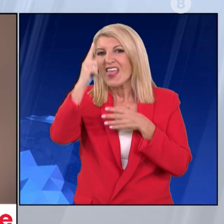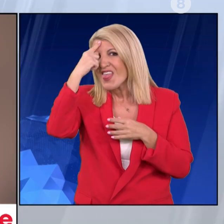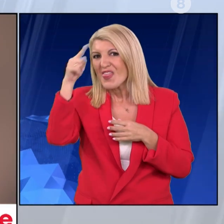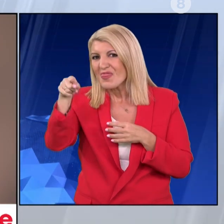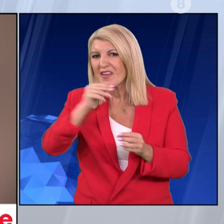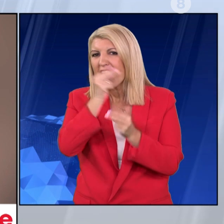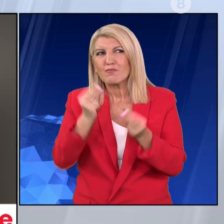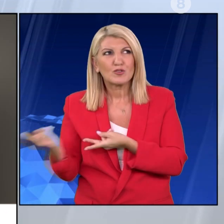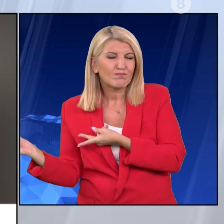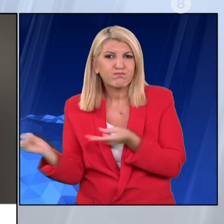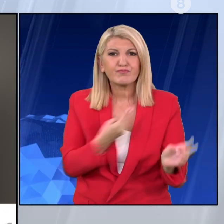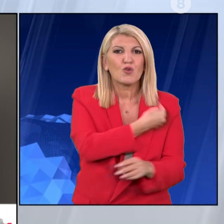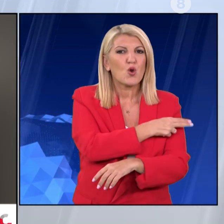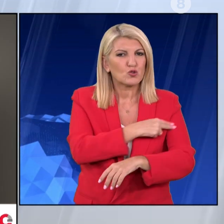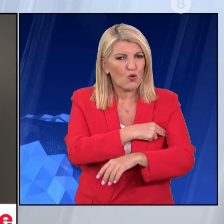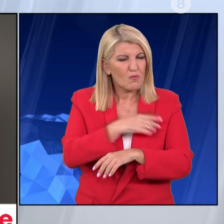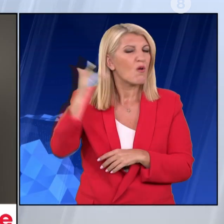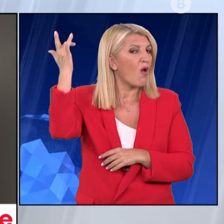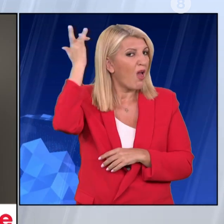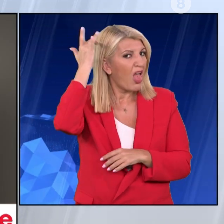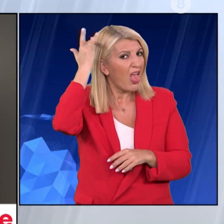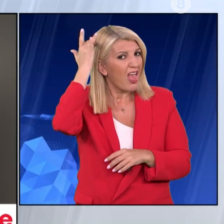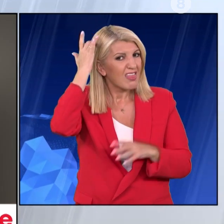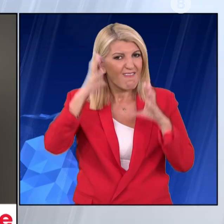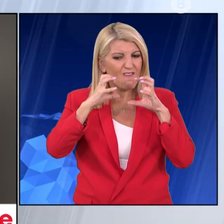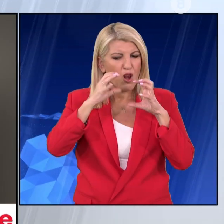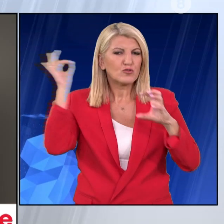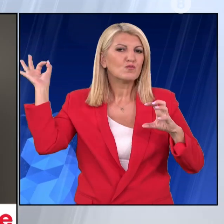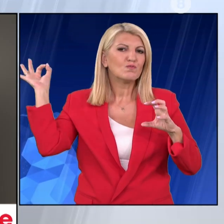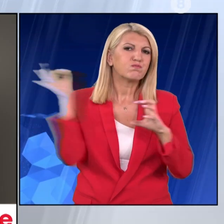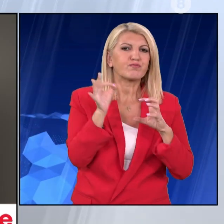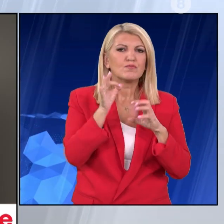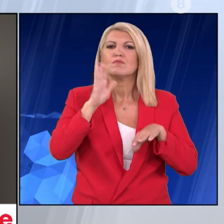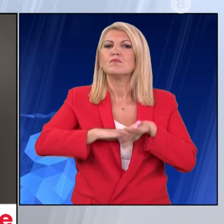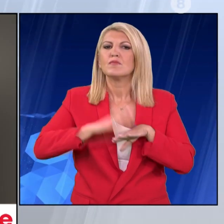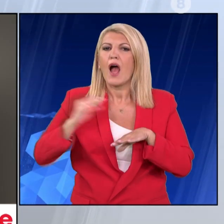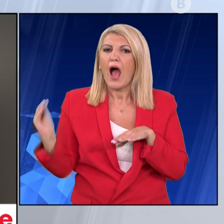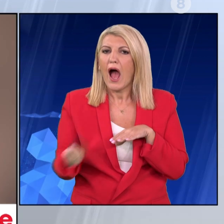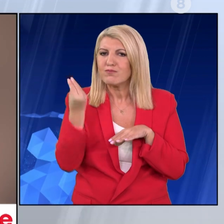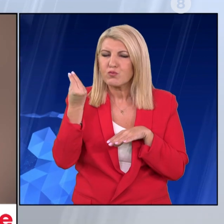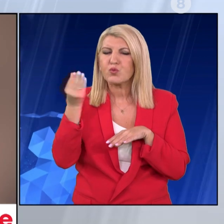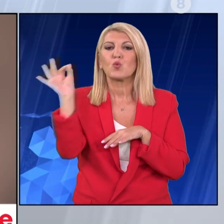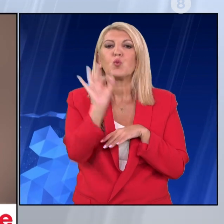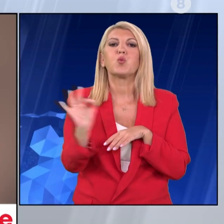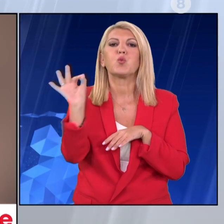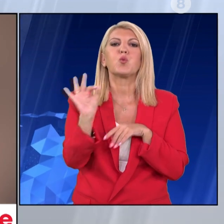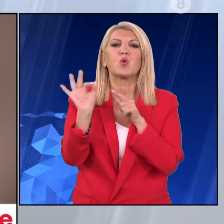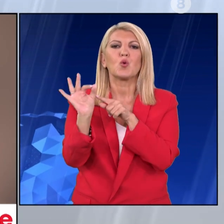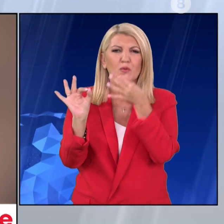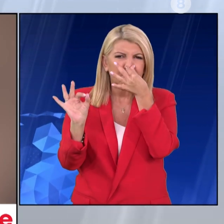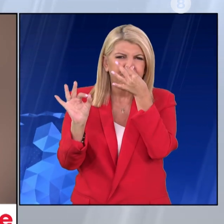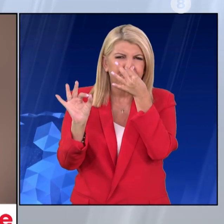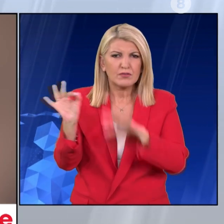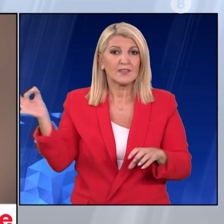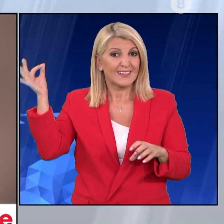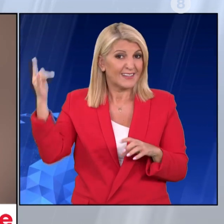πιθανότατα μετά από τσίμπημα από κάποιο μολυσμένο κουνούπι σύμφωνα με πληροφορίες η 20χρονη δόκιμος είχε περάσει όλες τις απαραίτητες